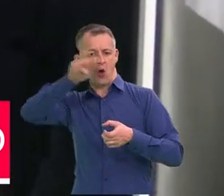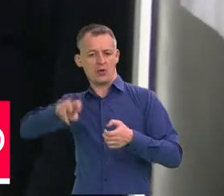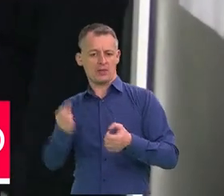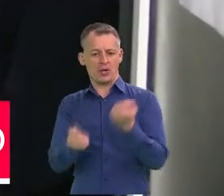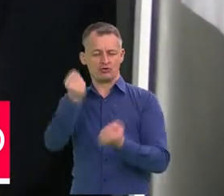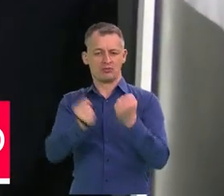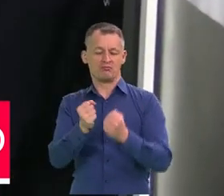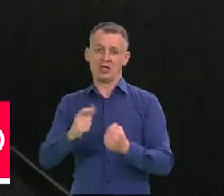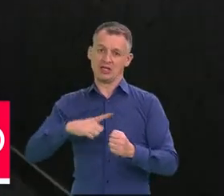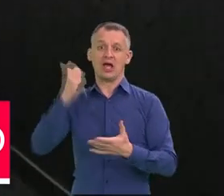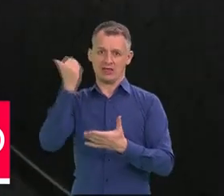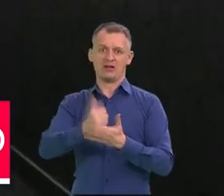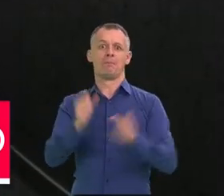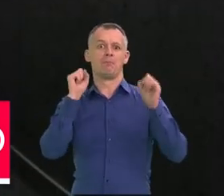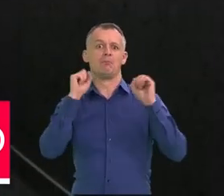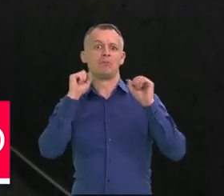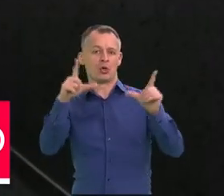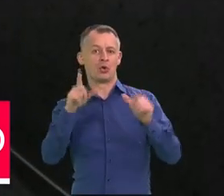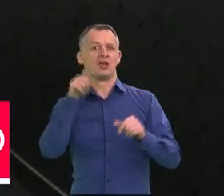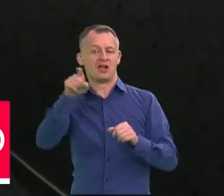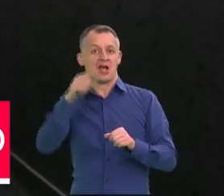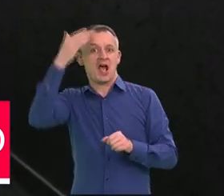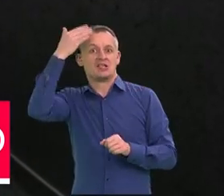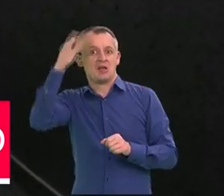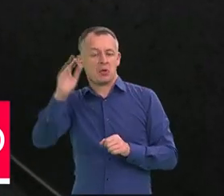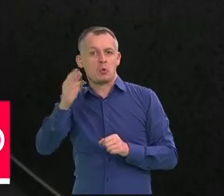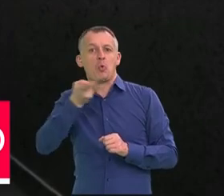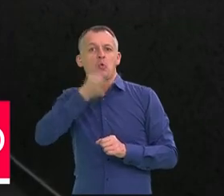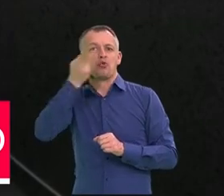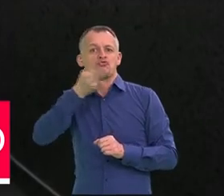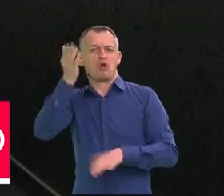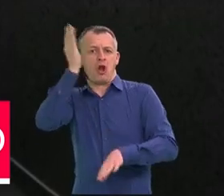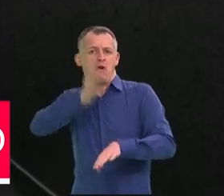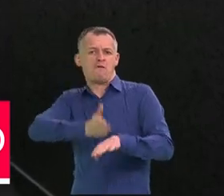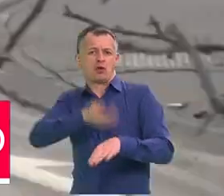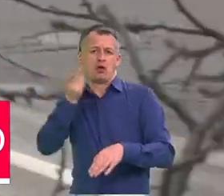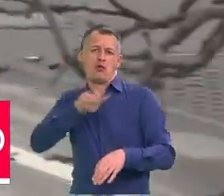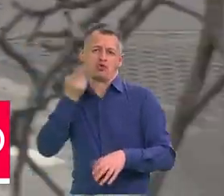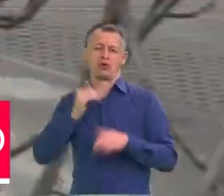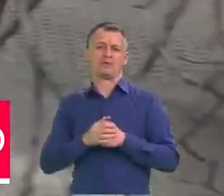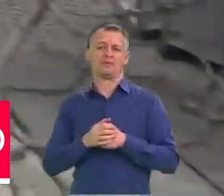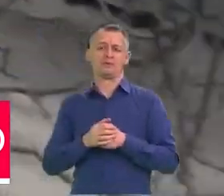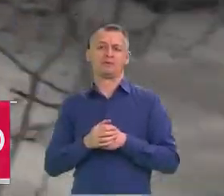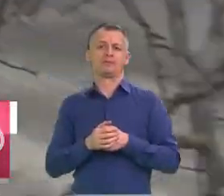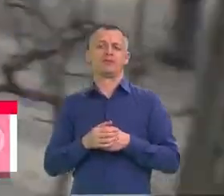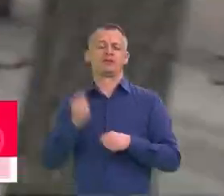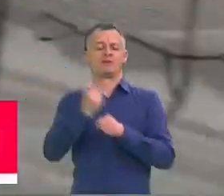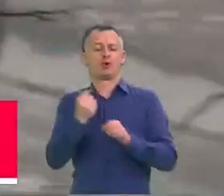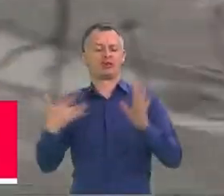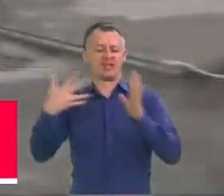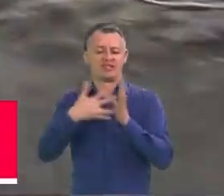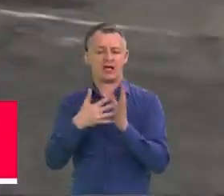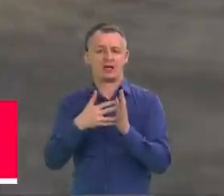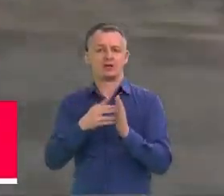minune că a scăpat cu leziuni minore. Testarea cu aparatul alcool test a indicat